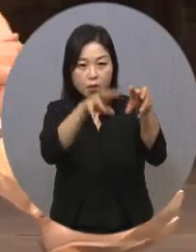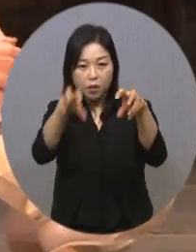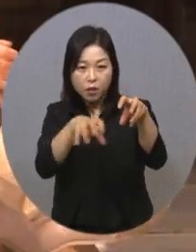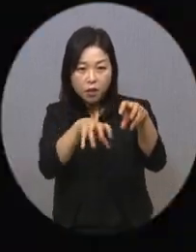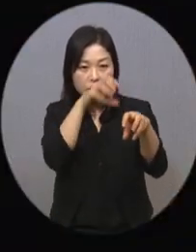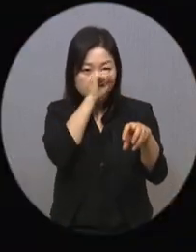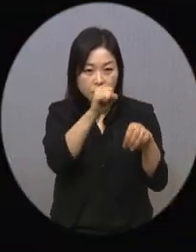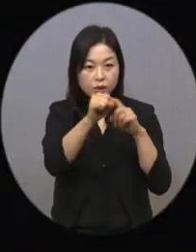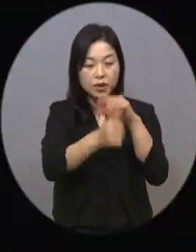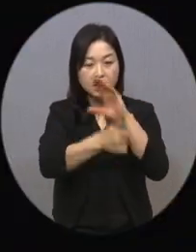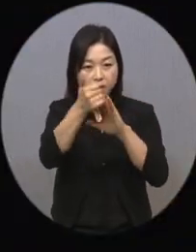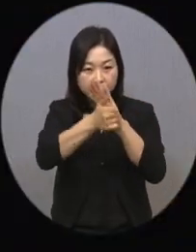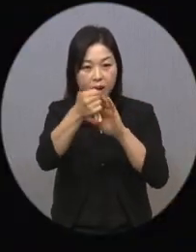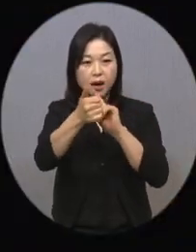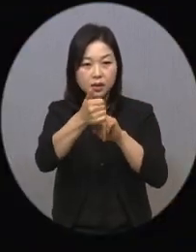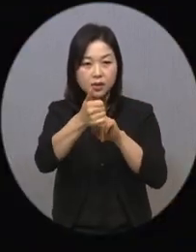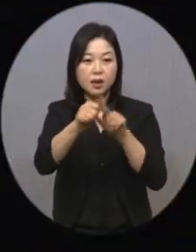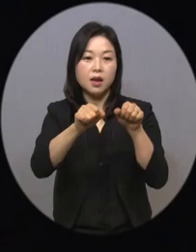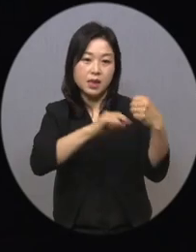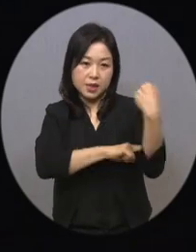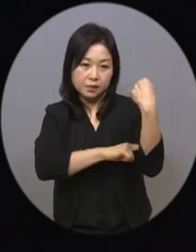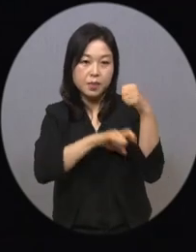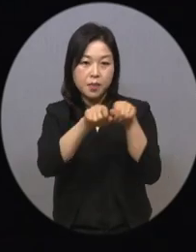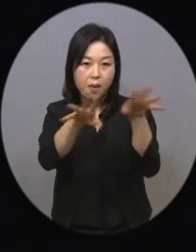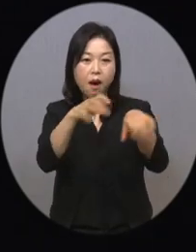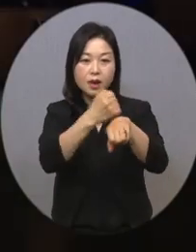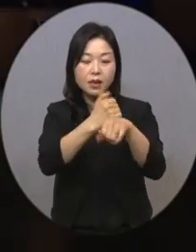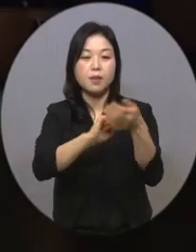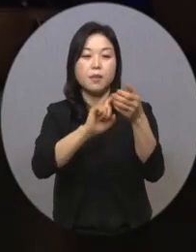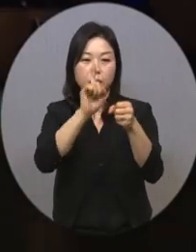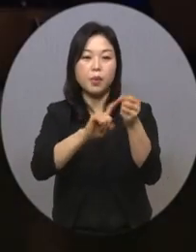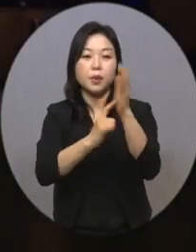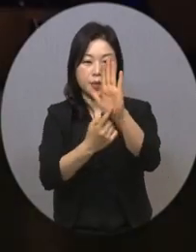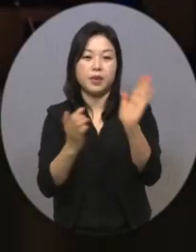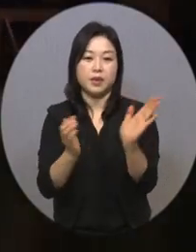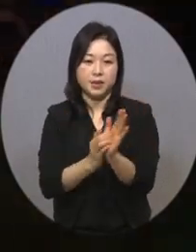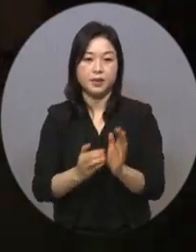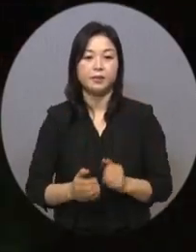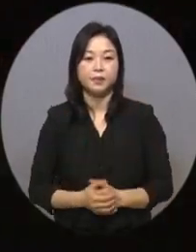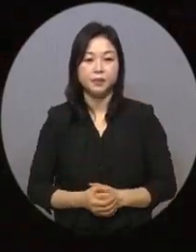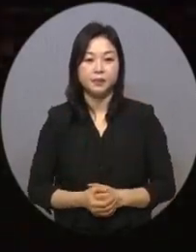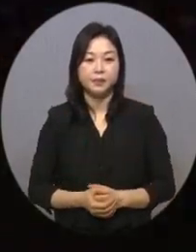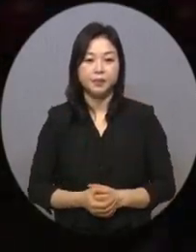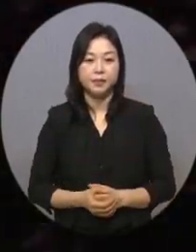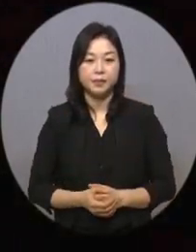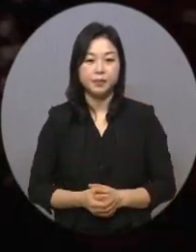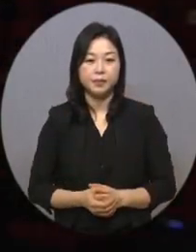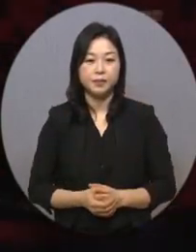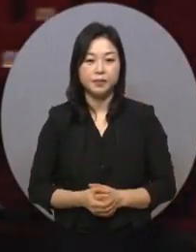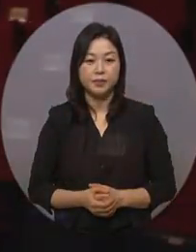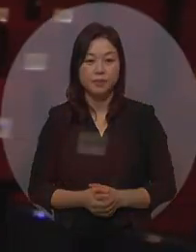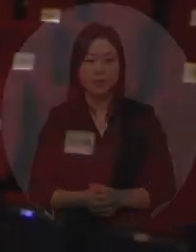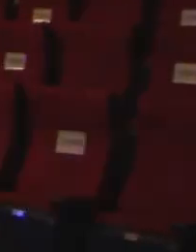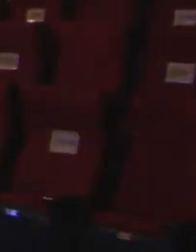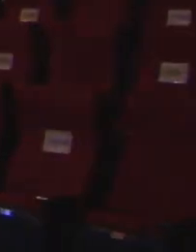긍정과 희망의 백신 에너지를 퍼뜨리겠다고 의지를 밝혔습니다. 지금까지 복지TV 부산방송 황병양입니다.